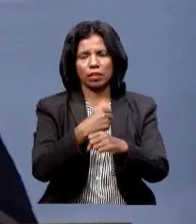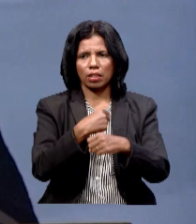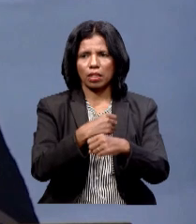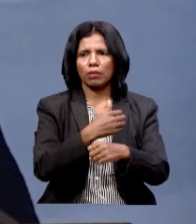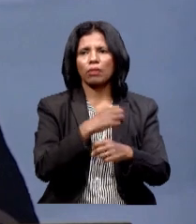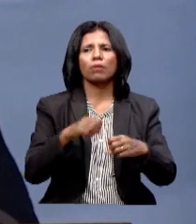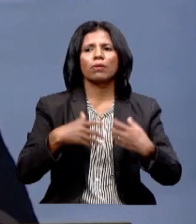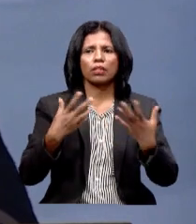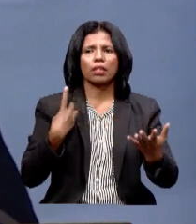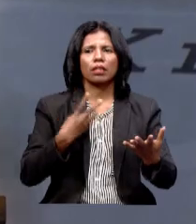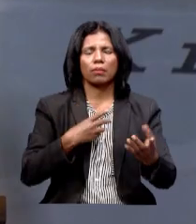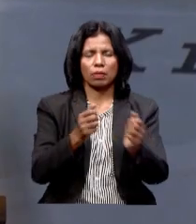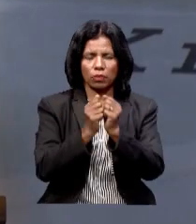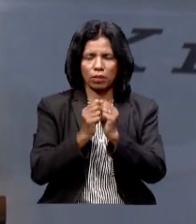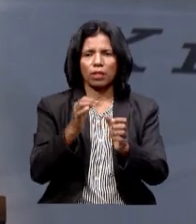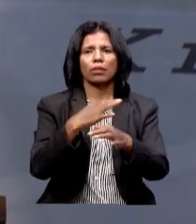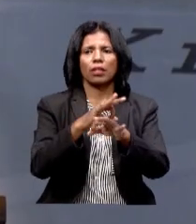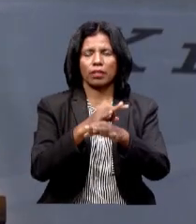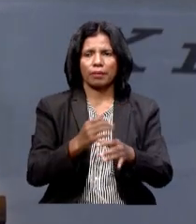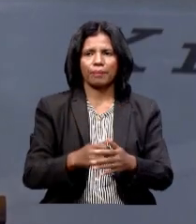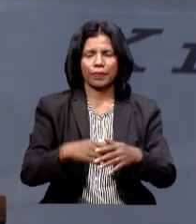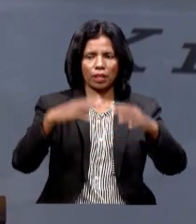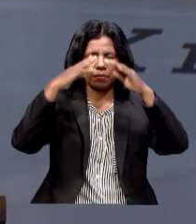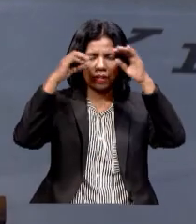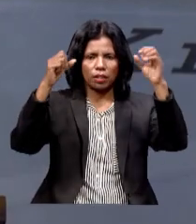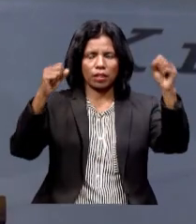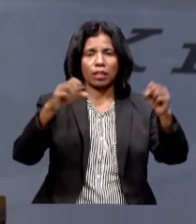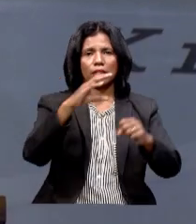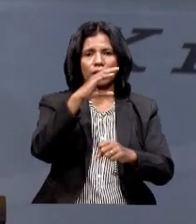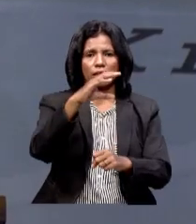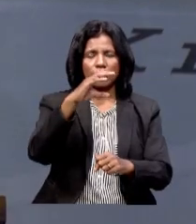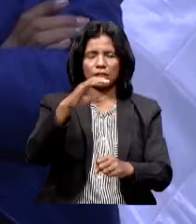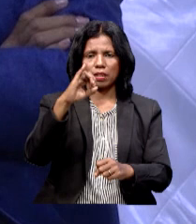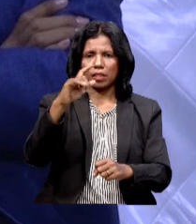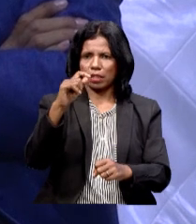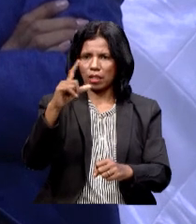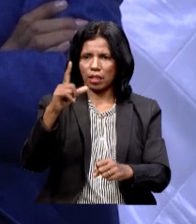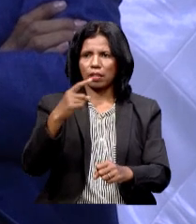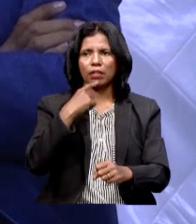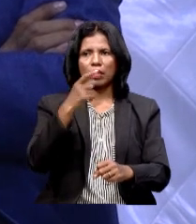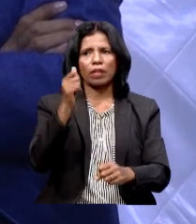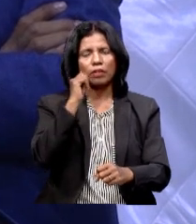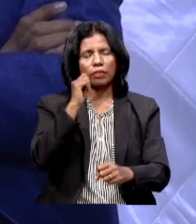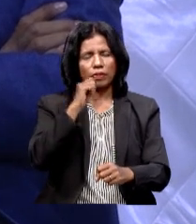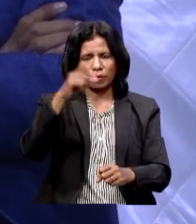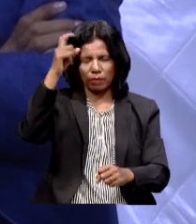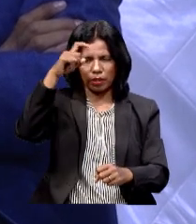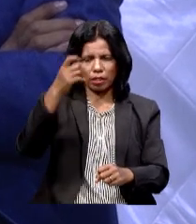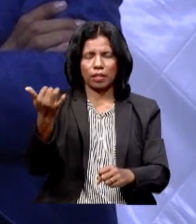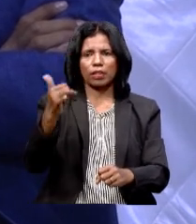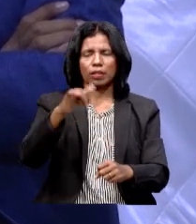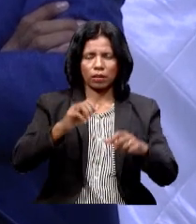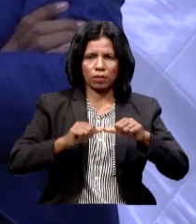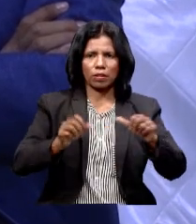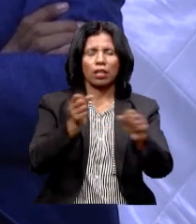tamoto bele hadia. Presidente Câmara Comércio e Indústria Timor Leste louva no encoraja feto potencial sira nebe continua